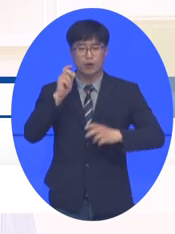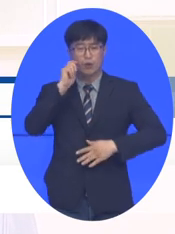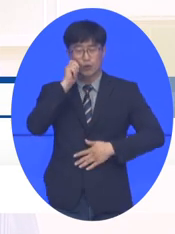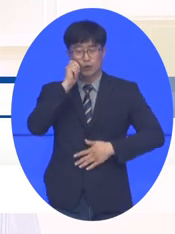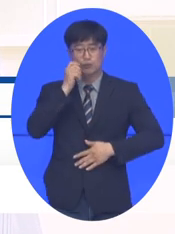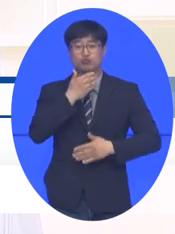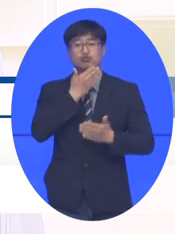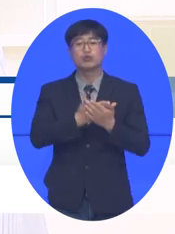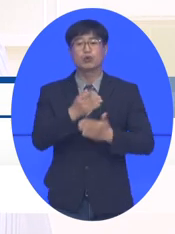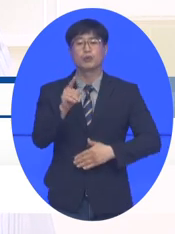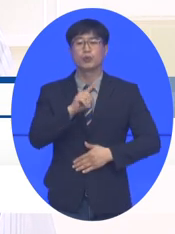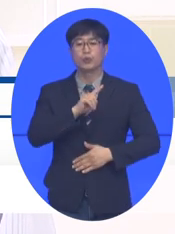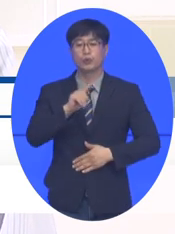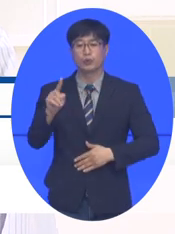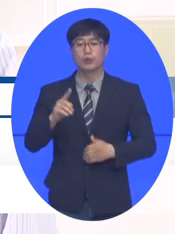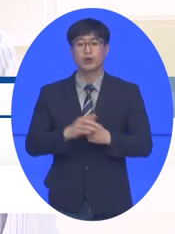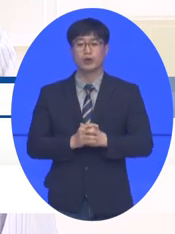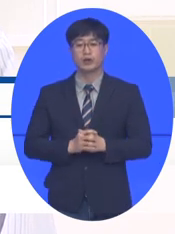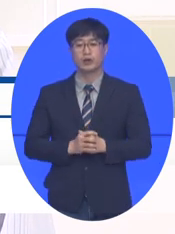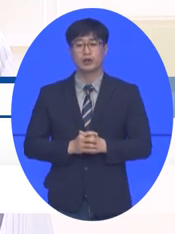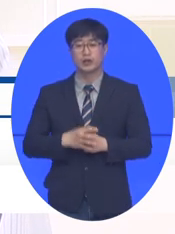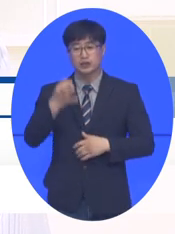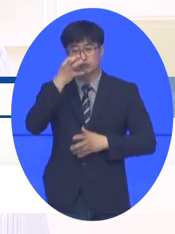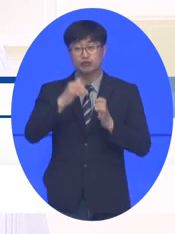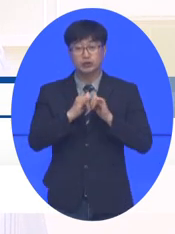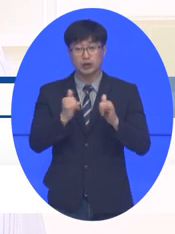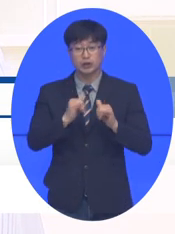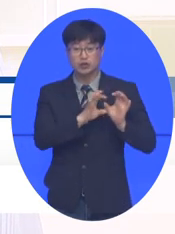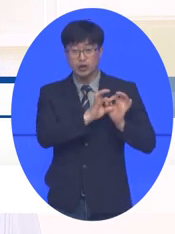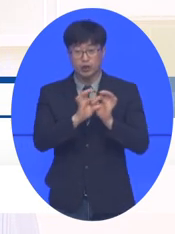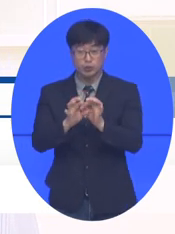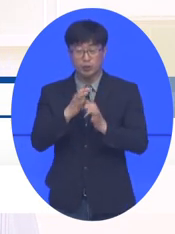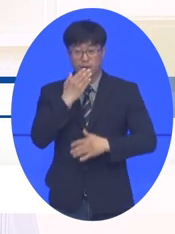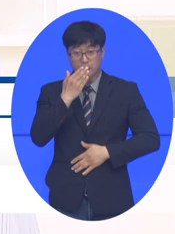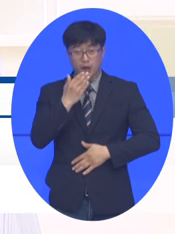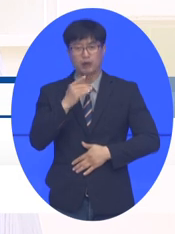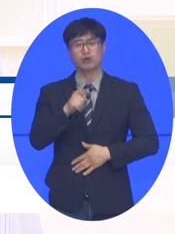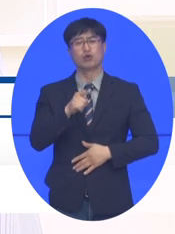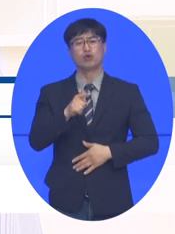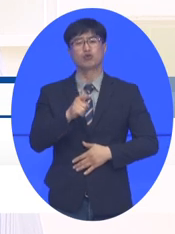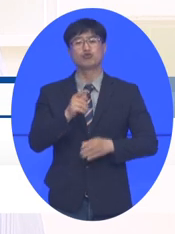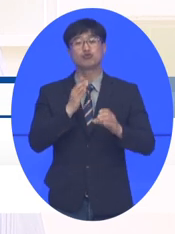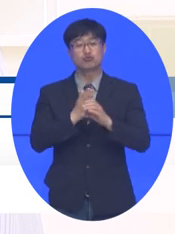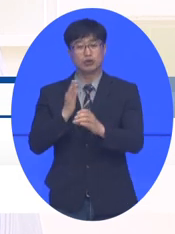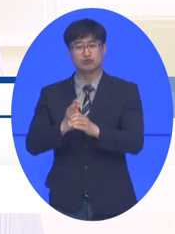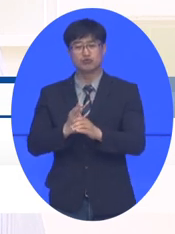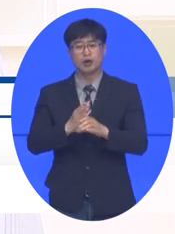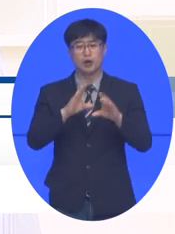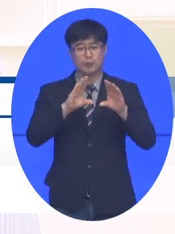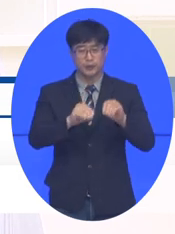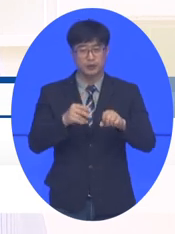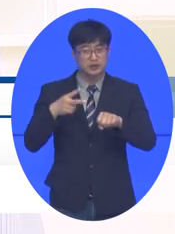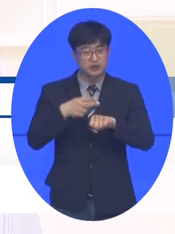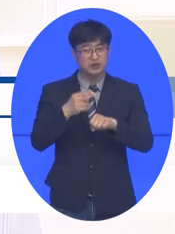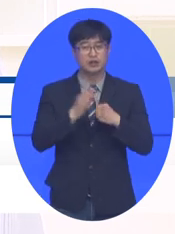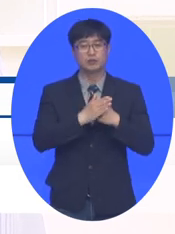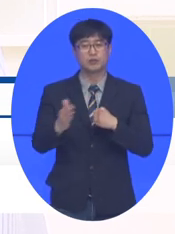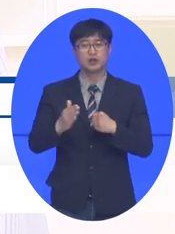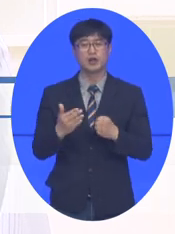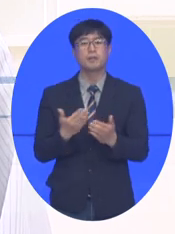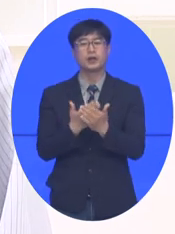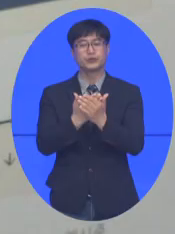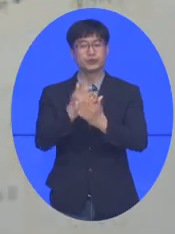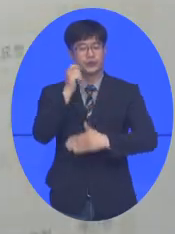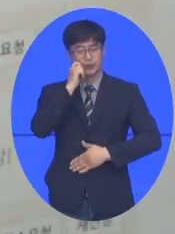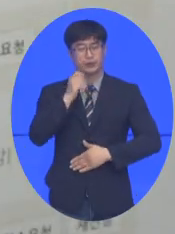가장 중요한 건 뭐냐면 그 엔지니어 지속성인데 그런 게 중간중간에 끊기다 보니까 더욱더 빨리 커나가지